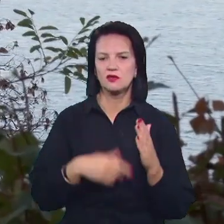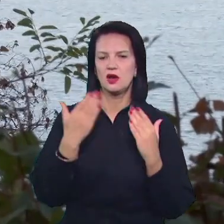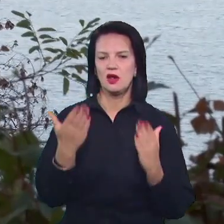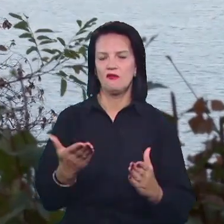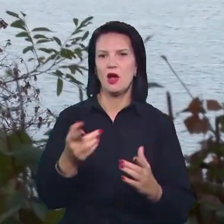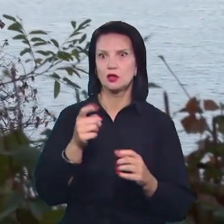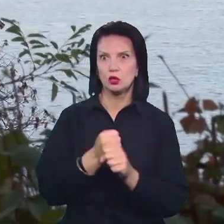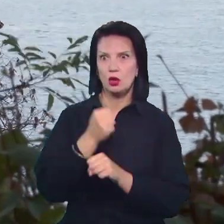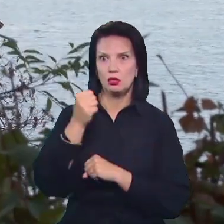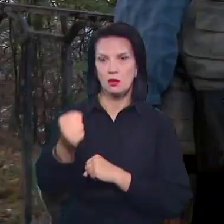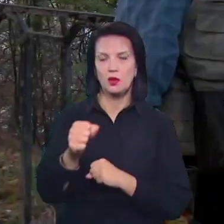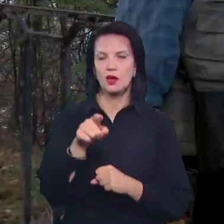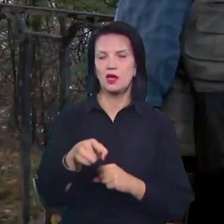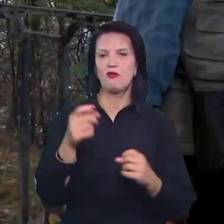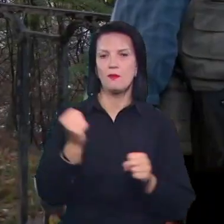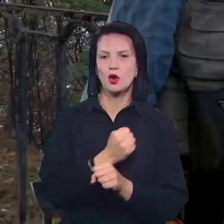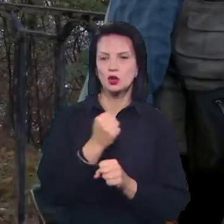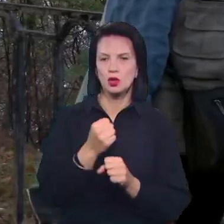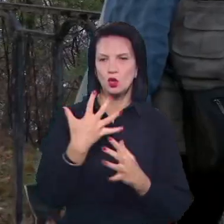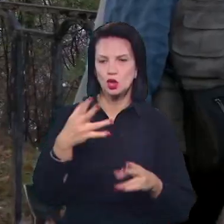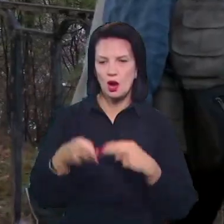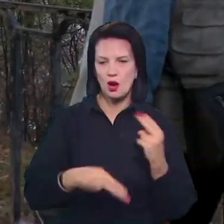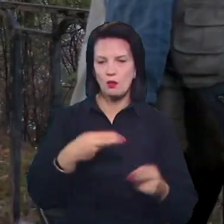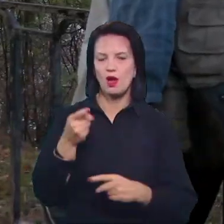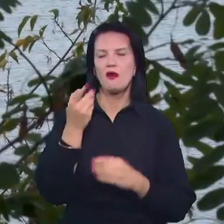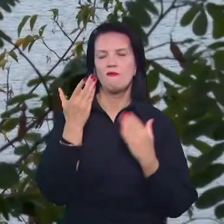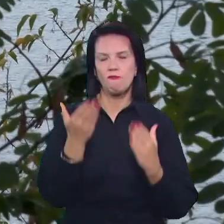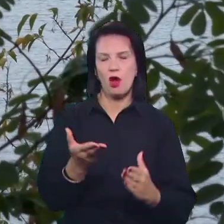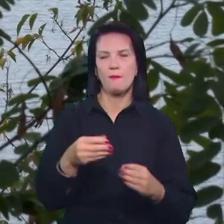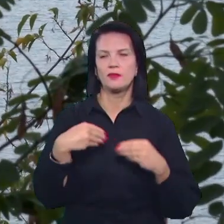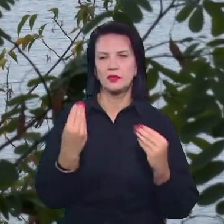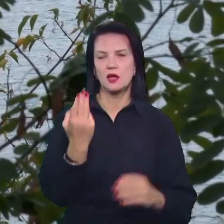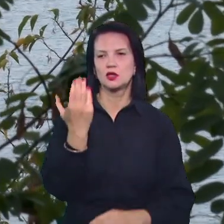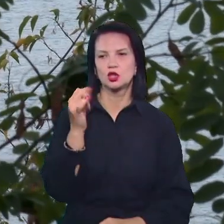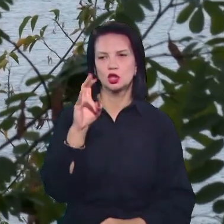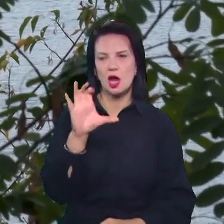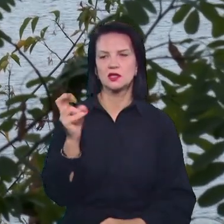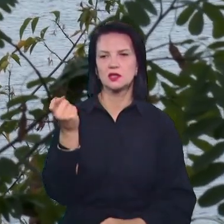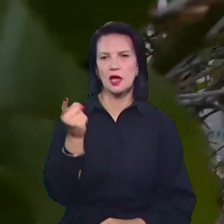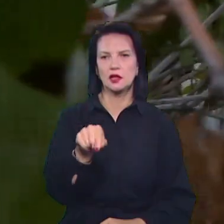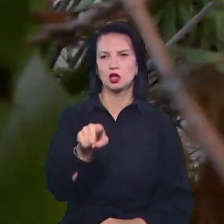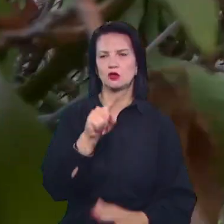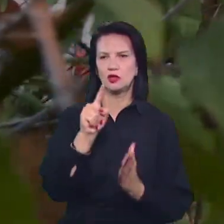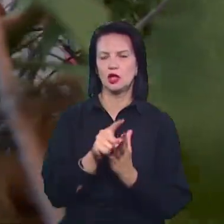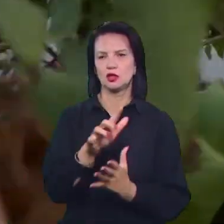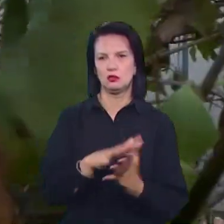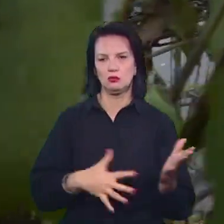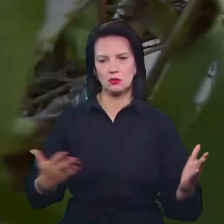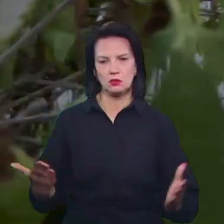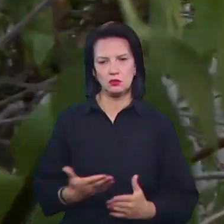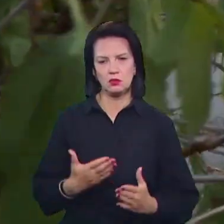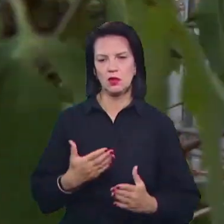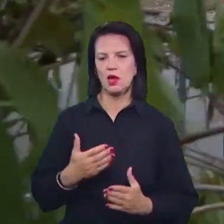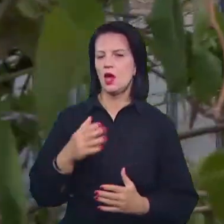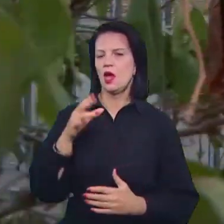направив і вам вже зробили операцію, значить, вам дан шанс на те, що ви маєте жити далі. Не зневірилася у собі